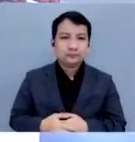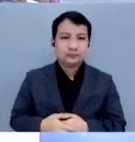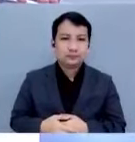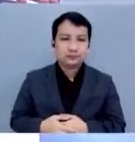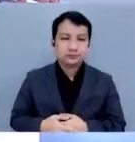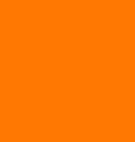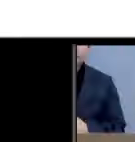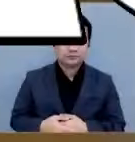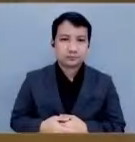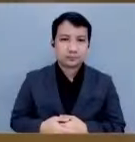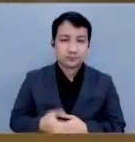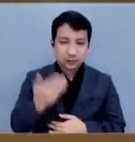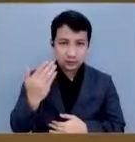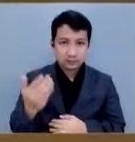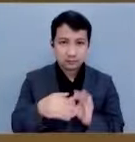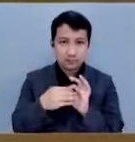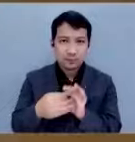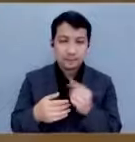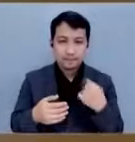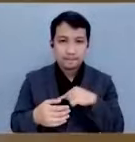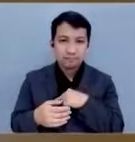Hannibal Talete.